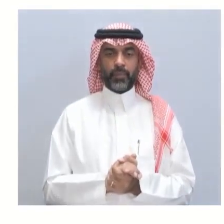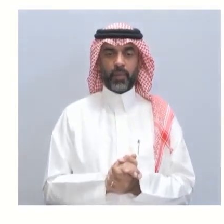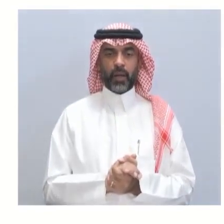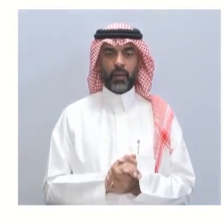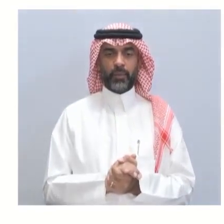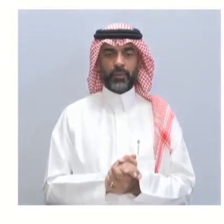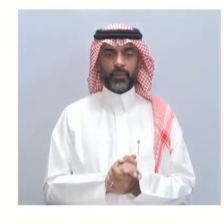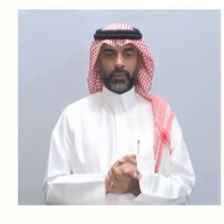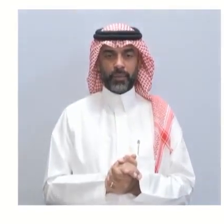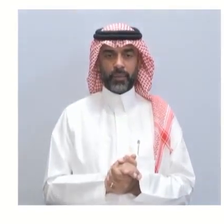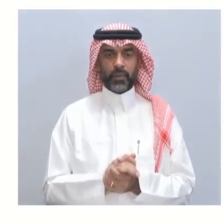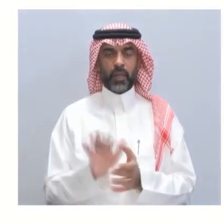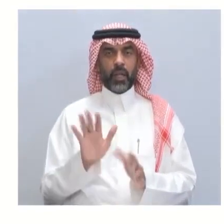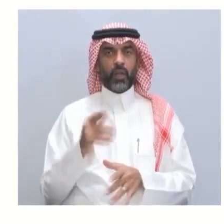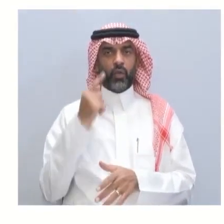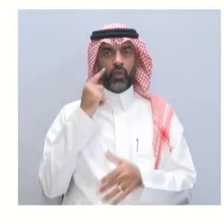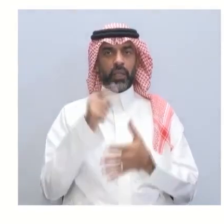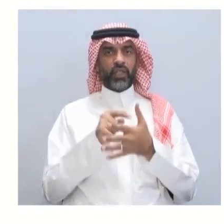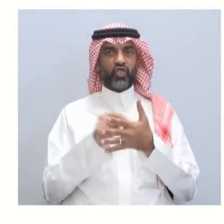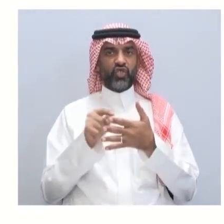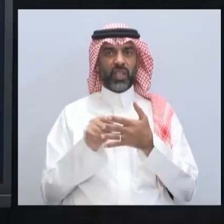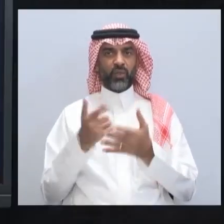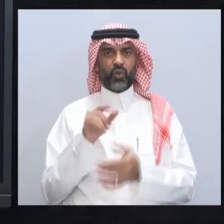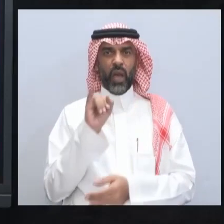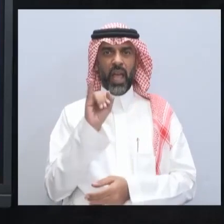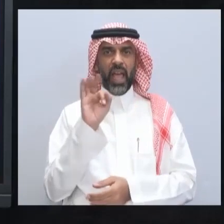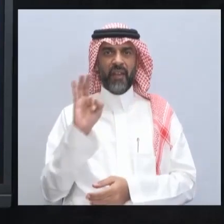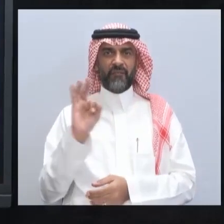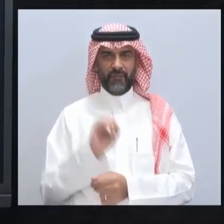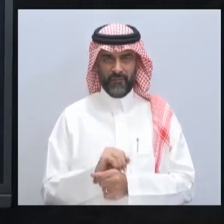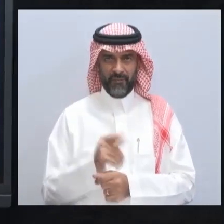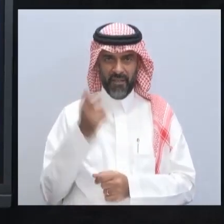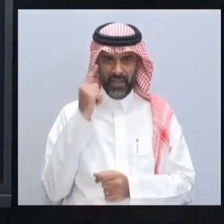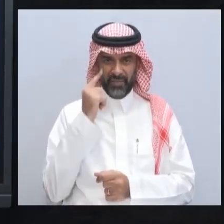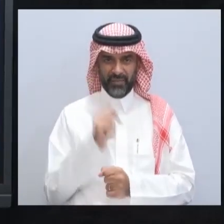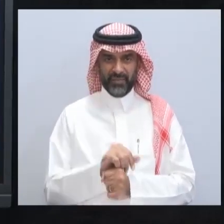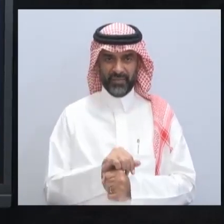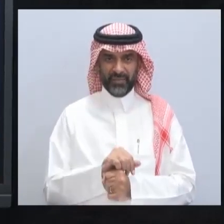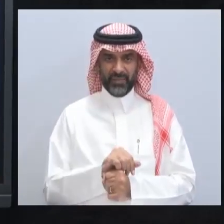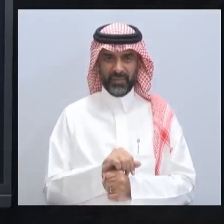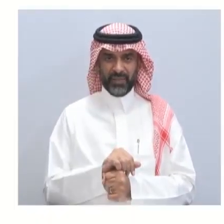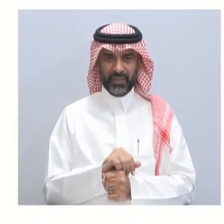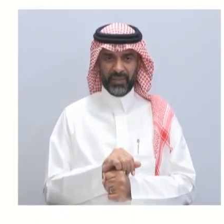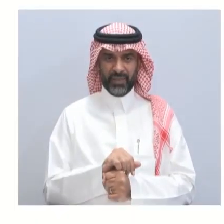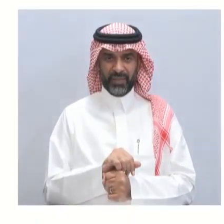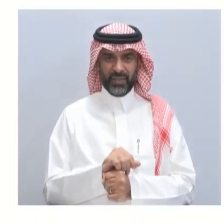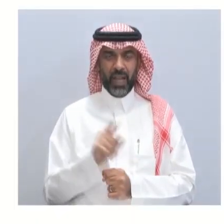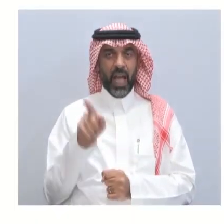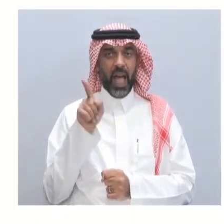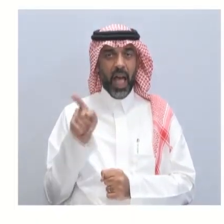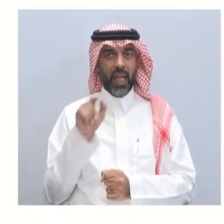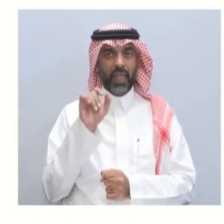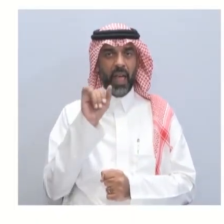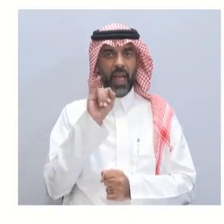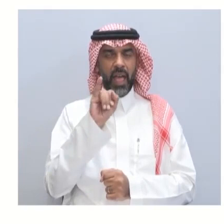قائمه او عفوا الشرط اف اخذنا الشرط اف لدينا ونؤكد ان هذا الاف او هذا